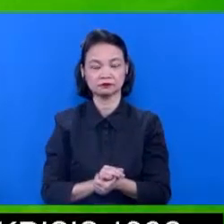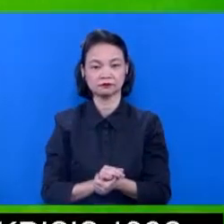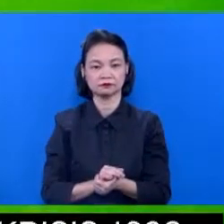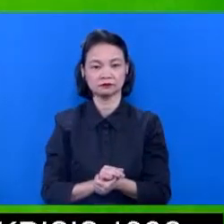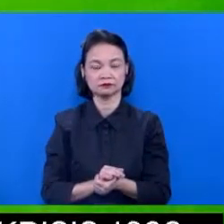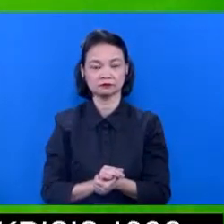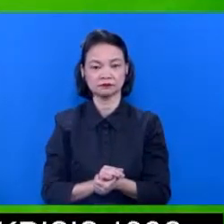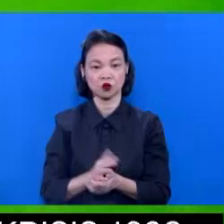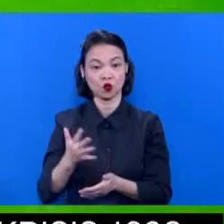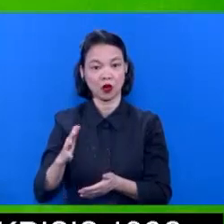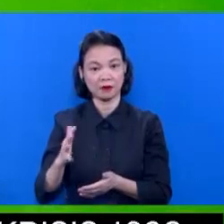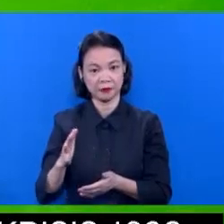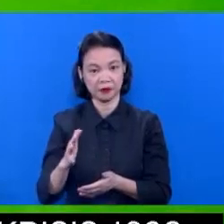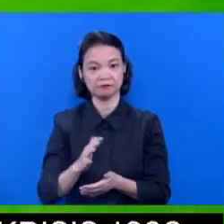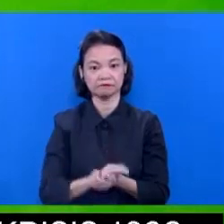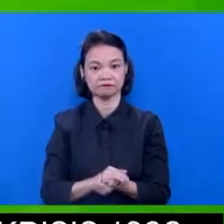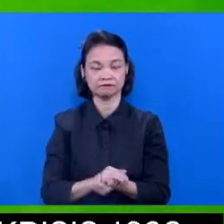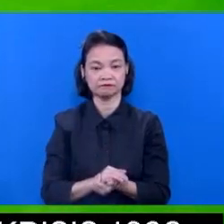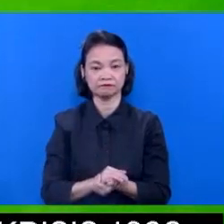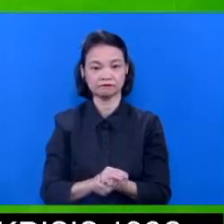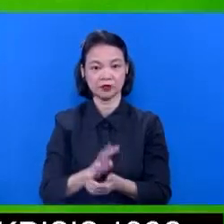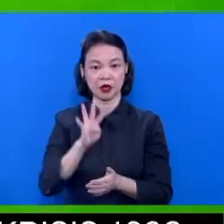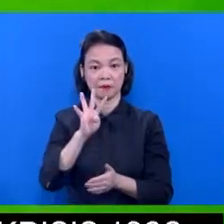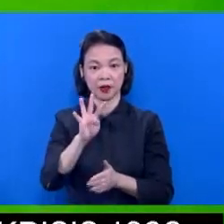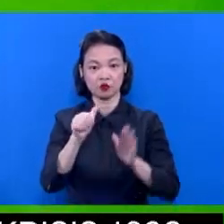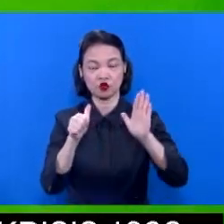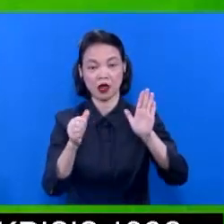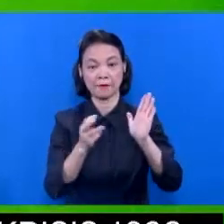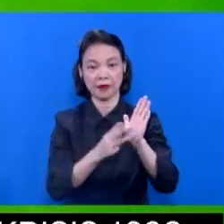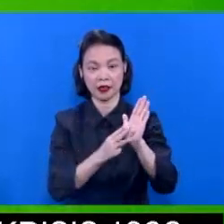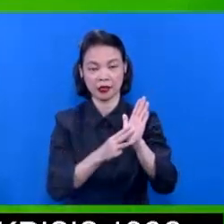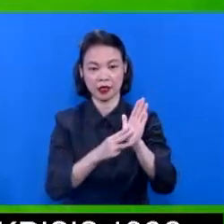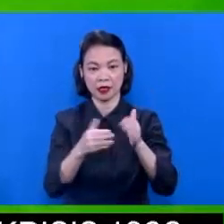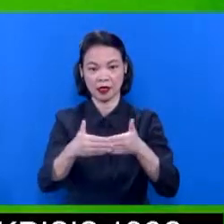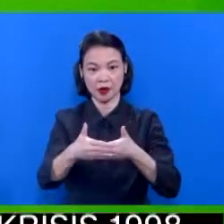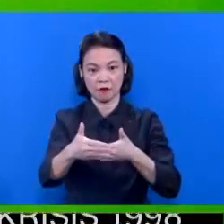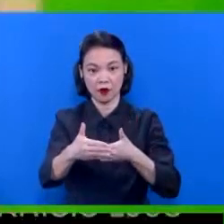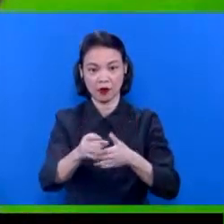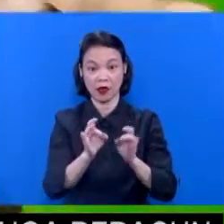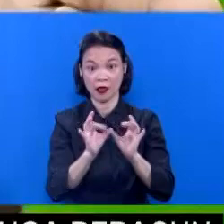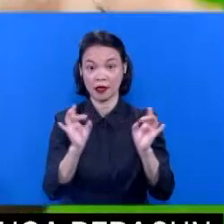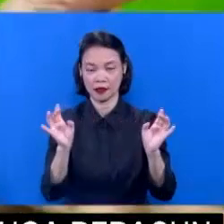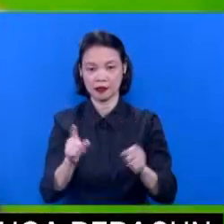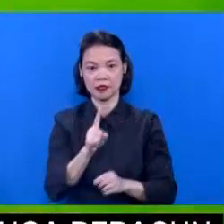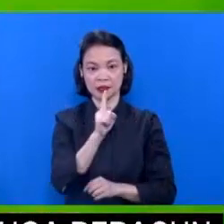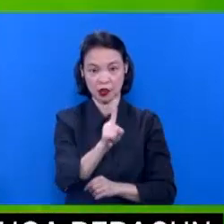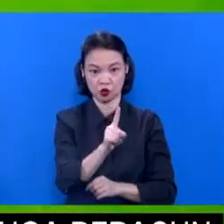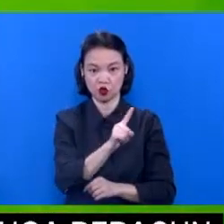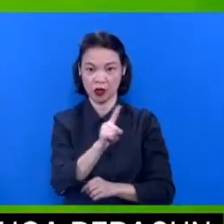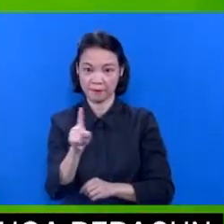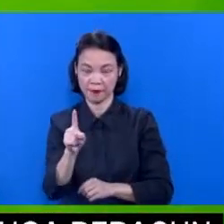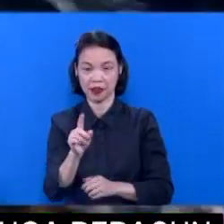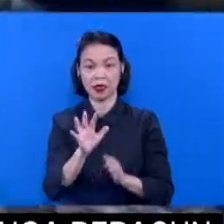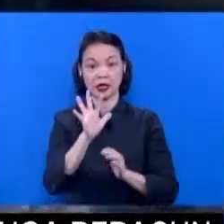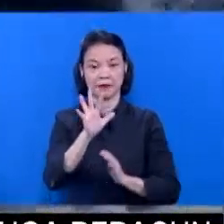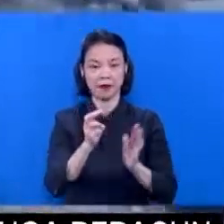itu mencapai 46 meter dan dengan lebar yang bervariasi antara 1 sampai 5 meter.